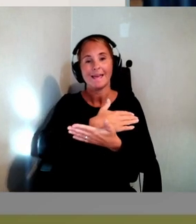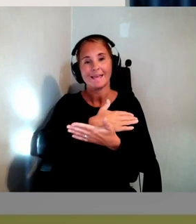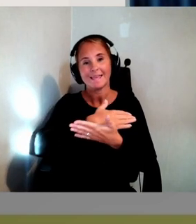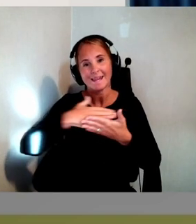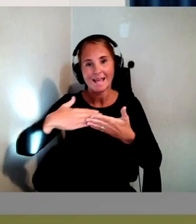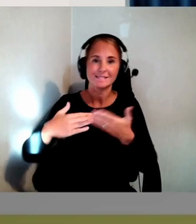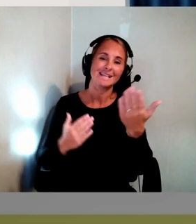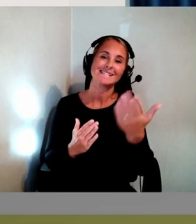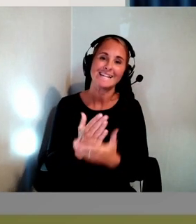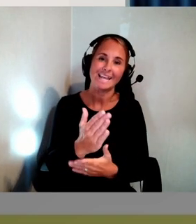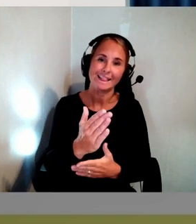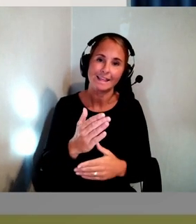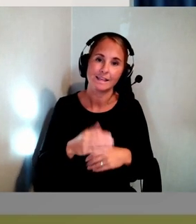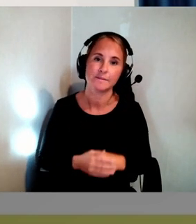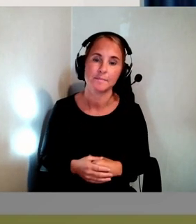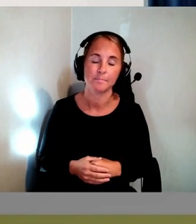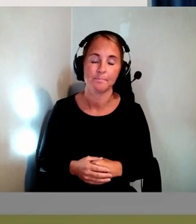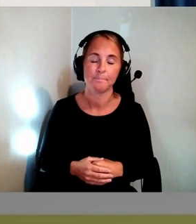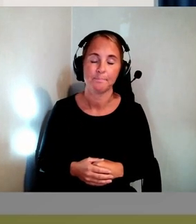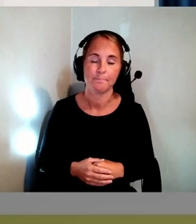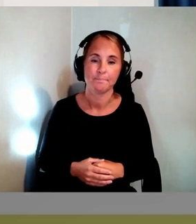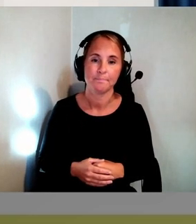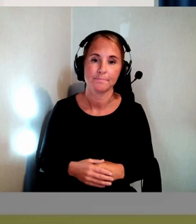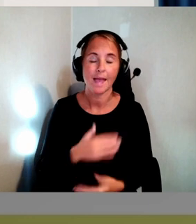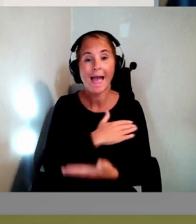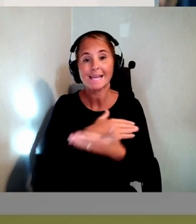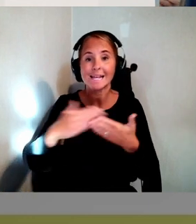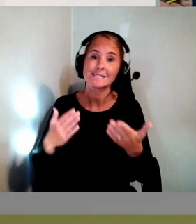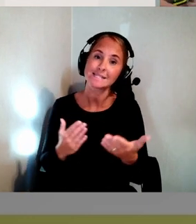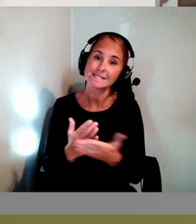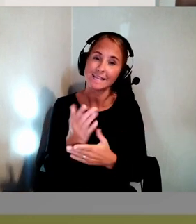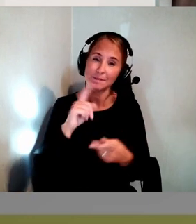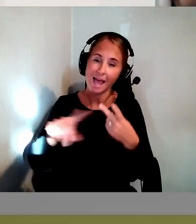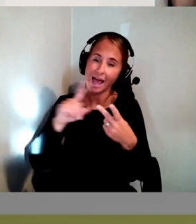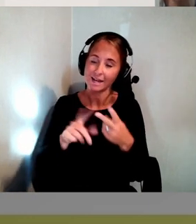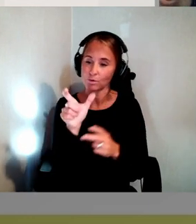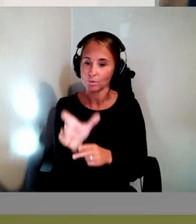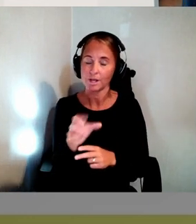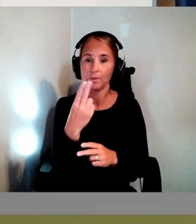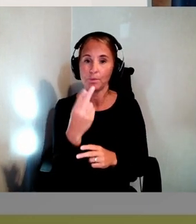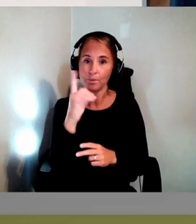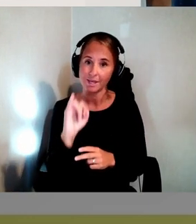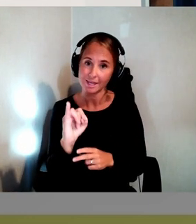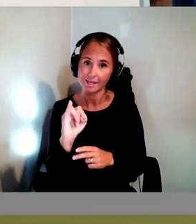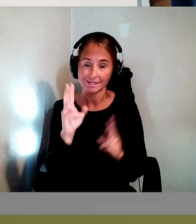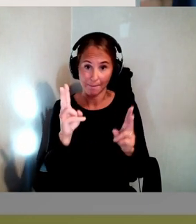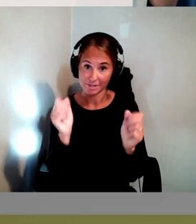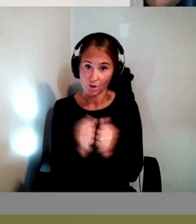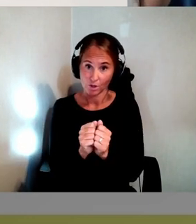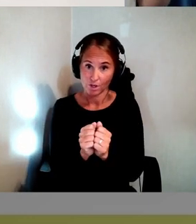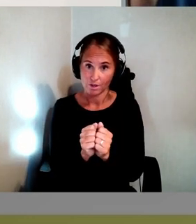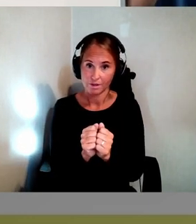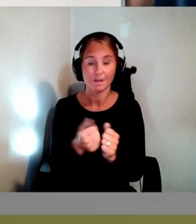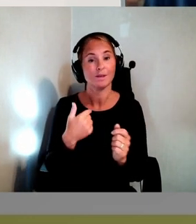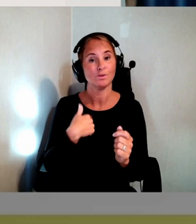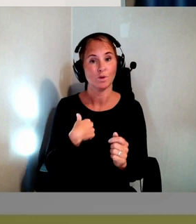eh eh gränssnitt med ett annat ord det är ui det är samma sak och även om jag inte är